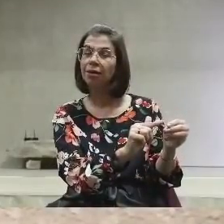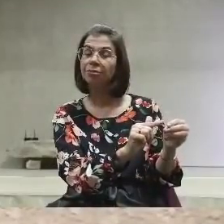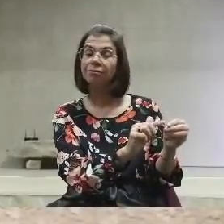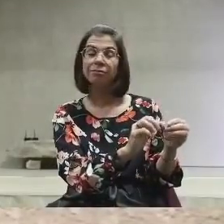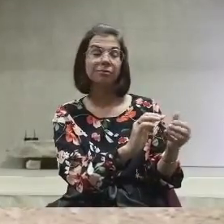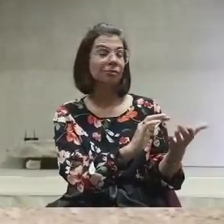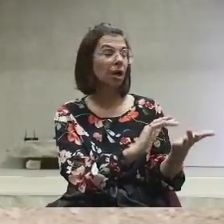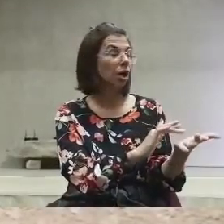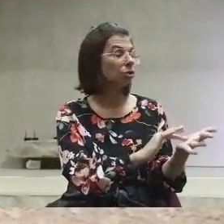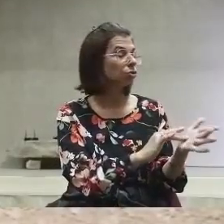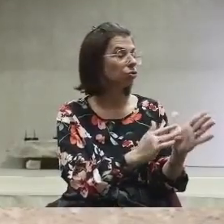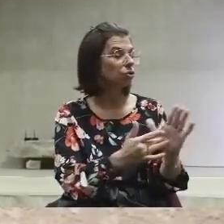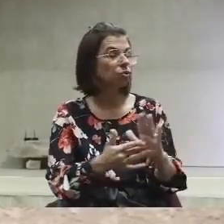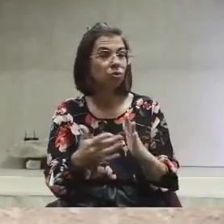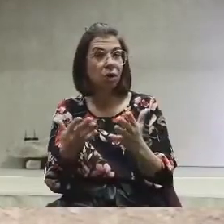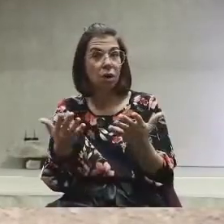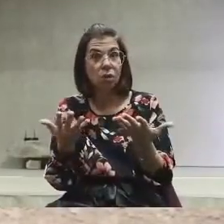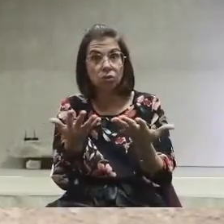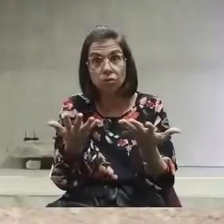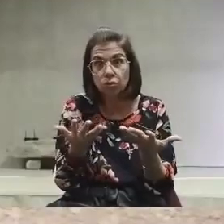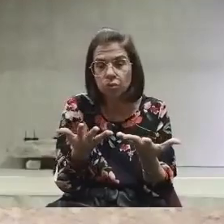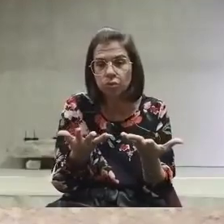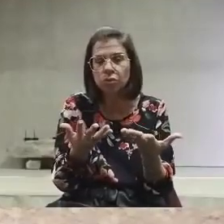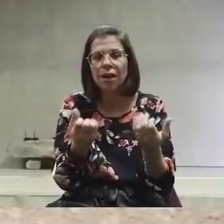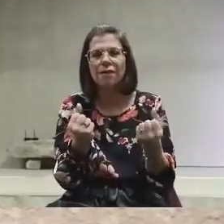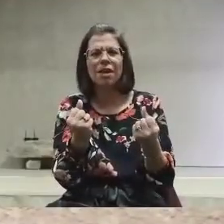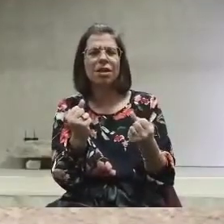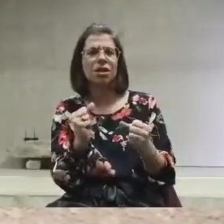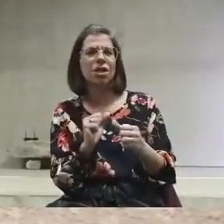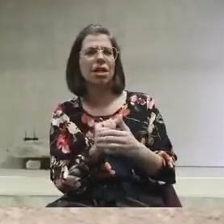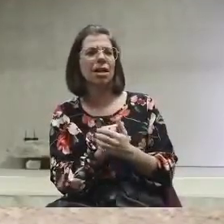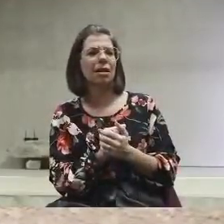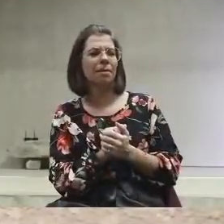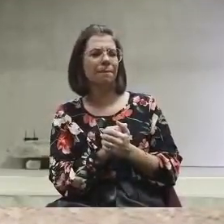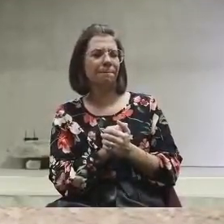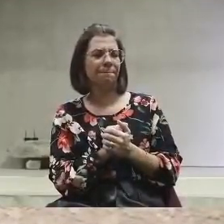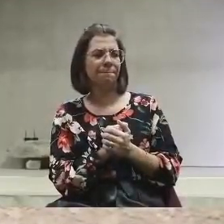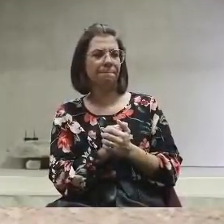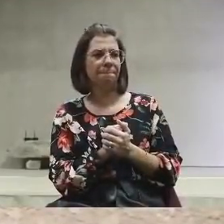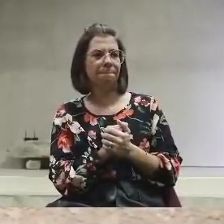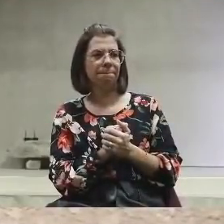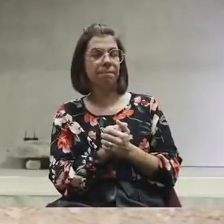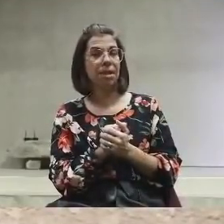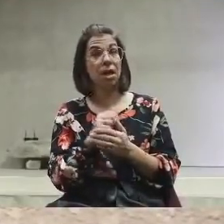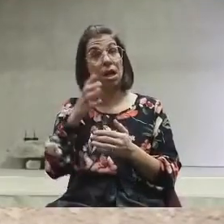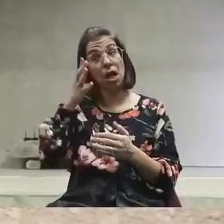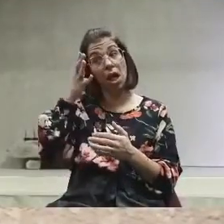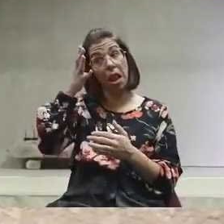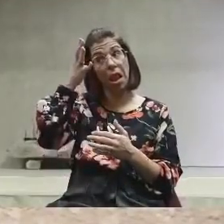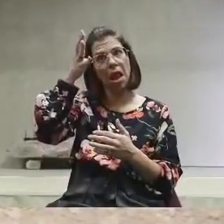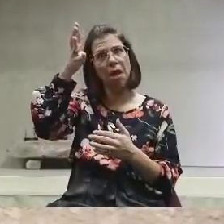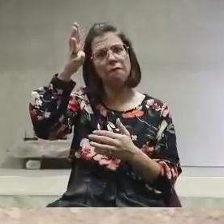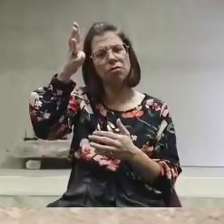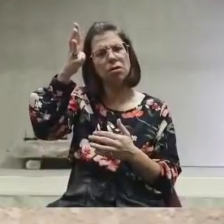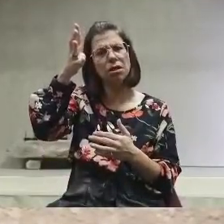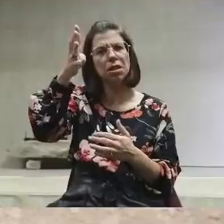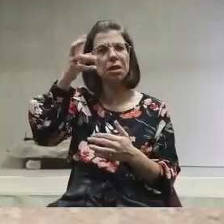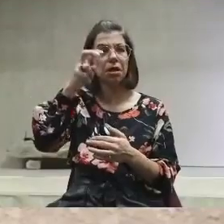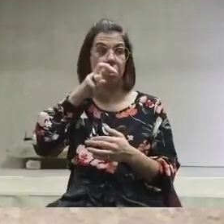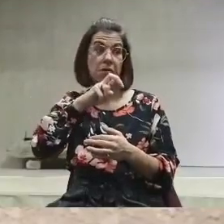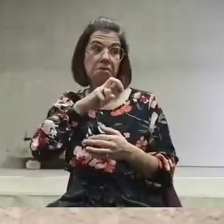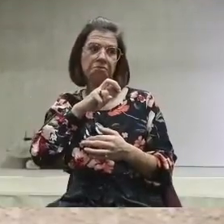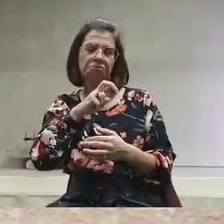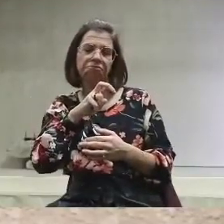Rien n'est garanti. L'avenir est incertain. La famille, le couple,